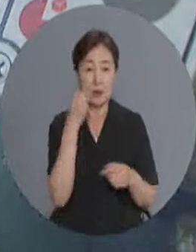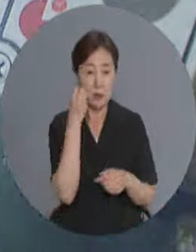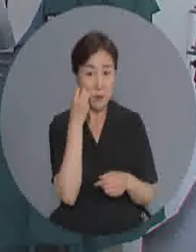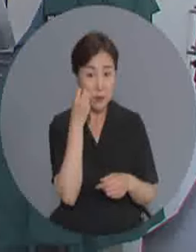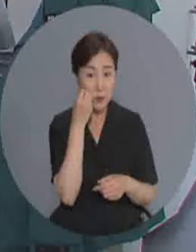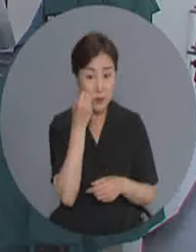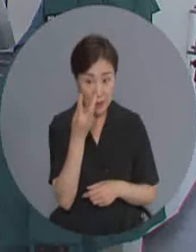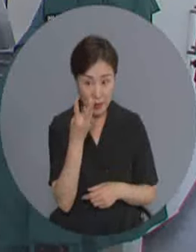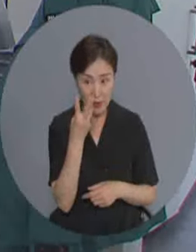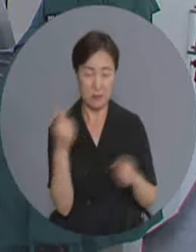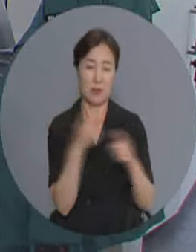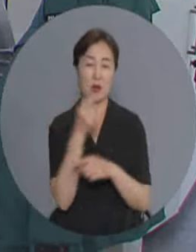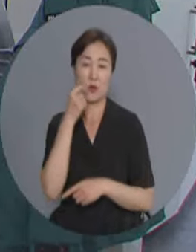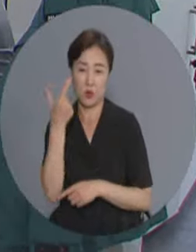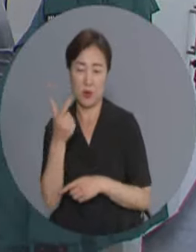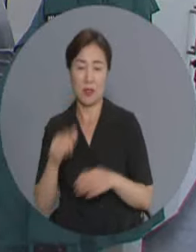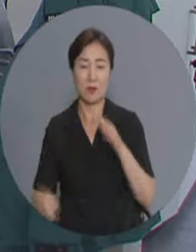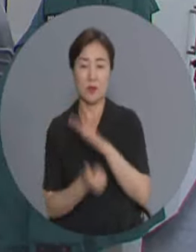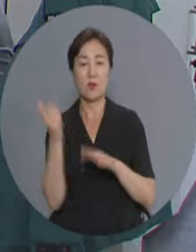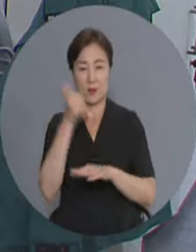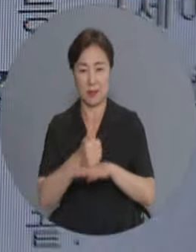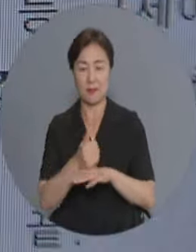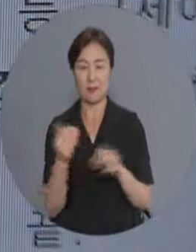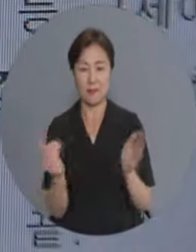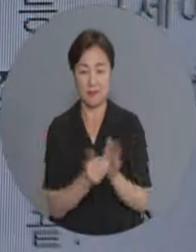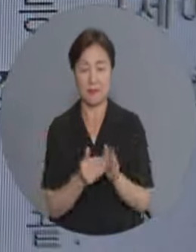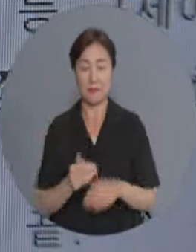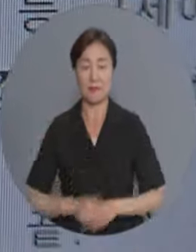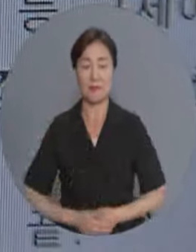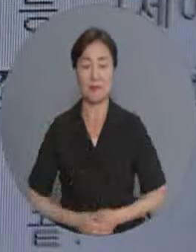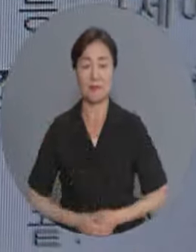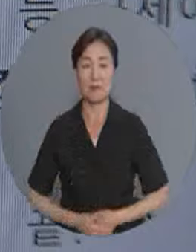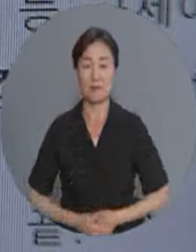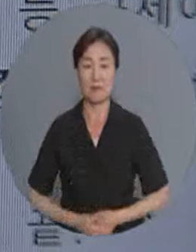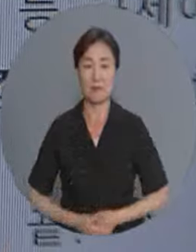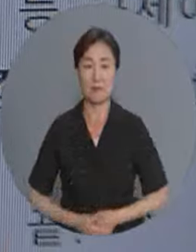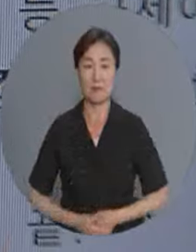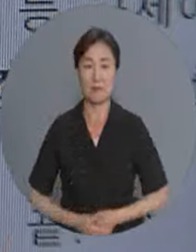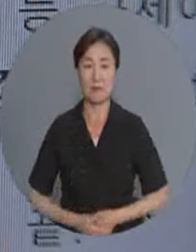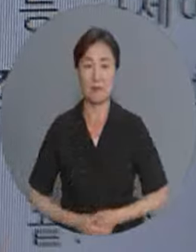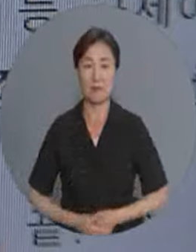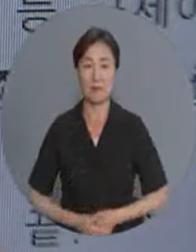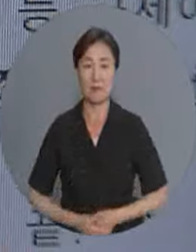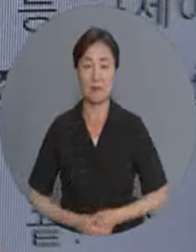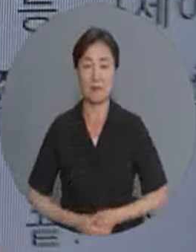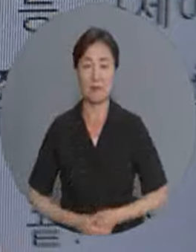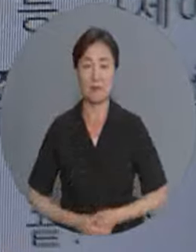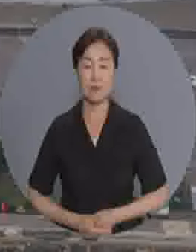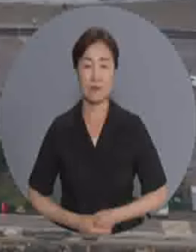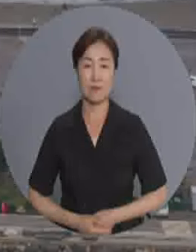등 규제 개선 성과를 거둔 바 있습니다. MBC 뉴스 최우식입니다.